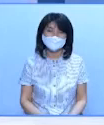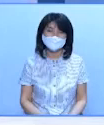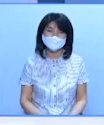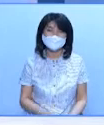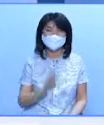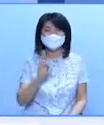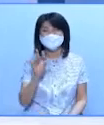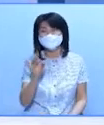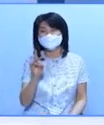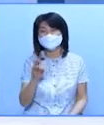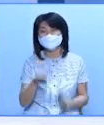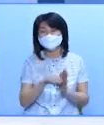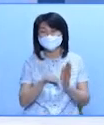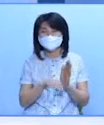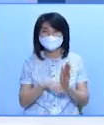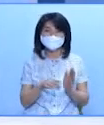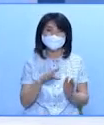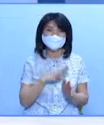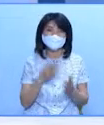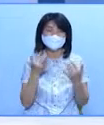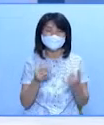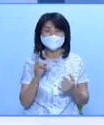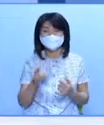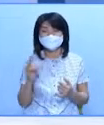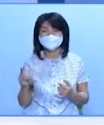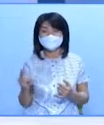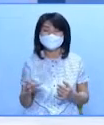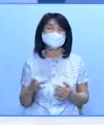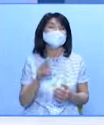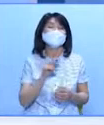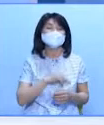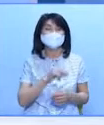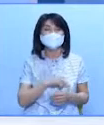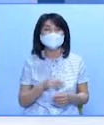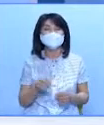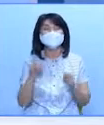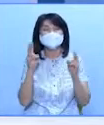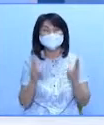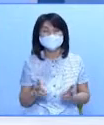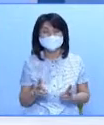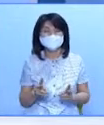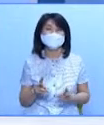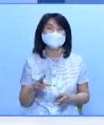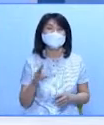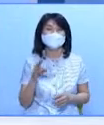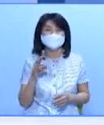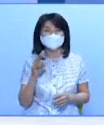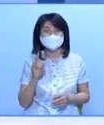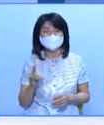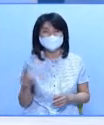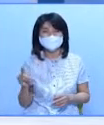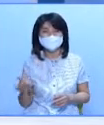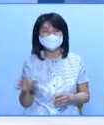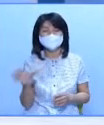Карантин режимы енгізілгелі жеке меншік такси қызметі саябырсыды. Әйтсе де арнайы таксопарктердің жұмыстары артқан. Дегенмен оларға